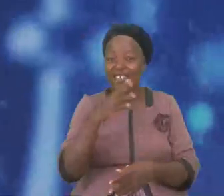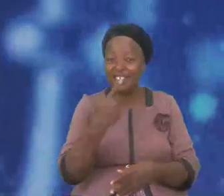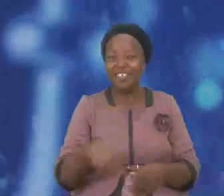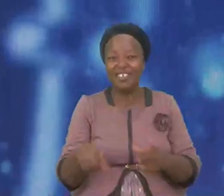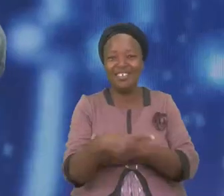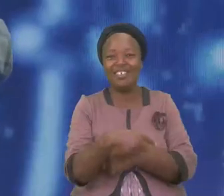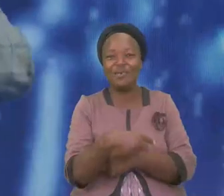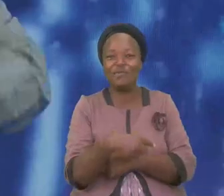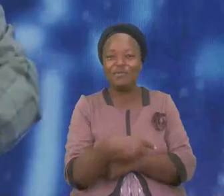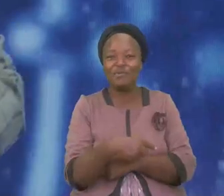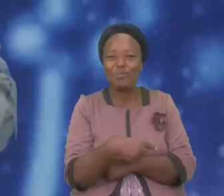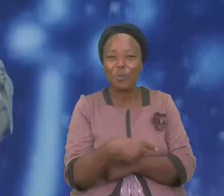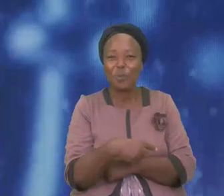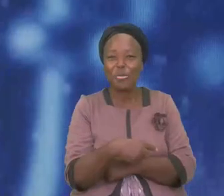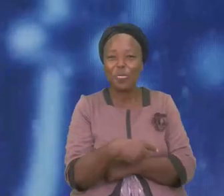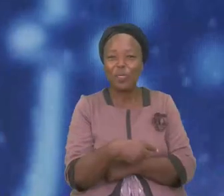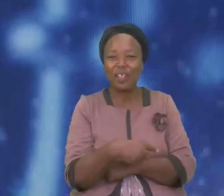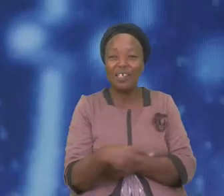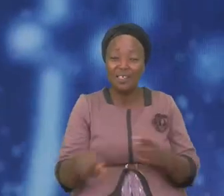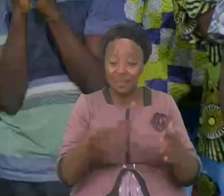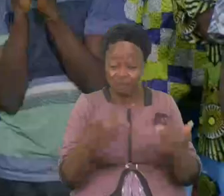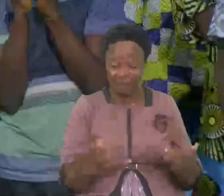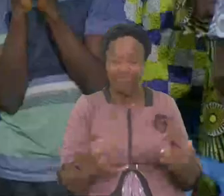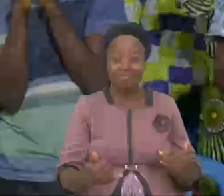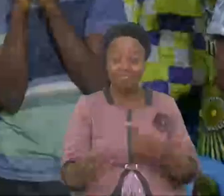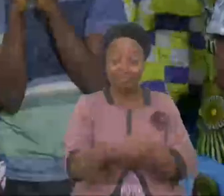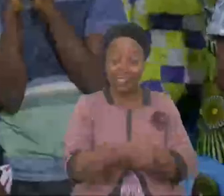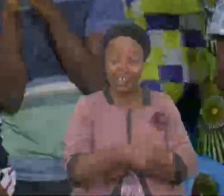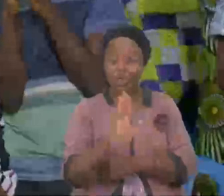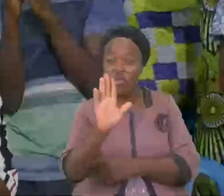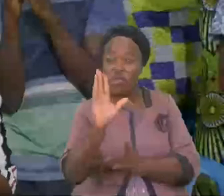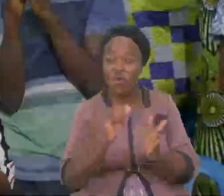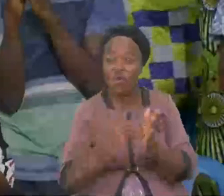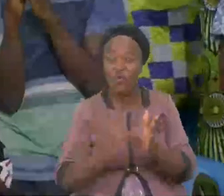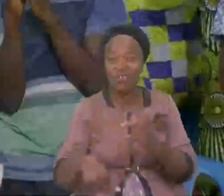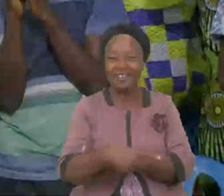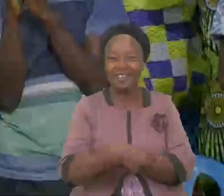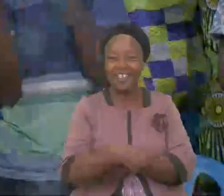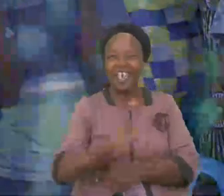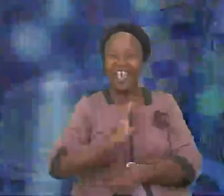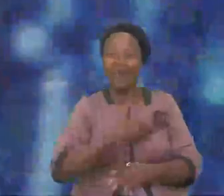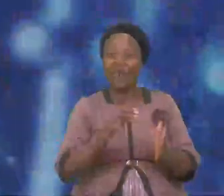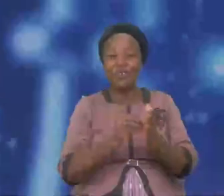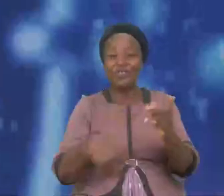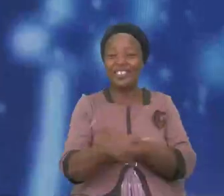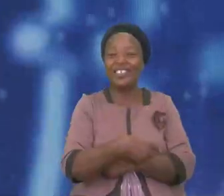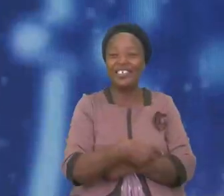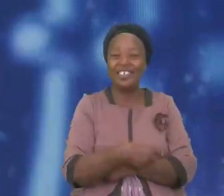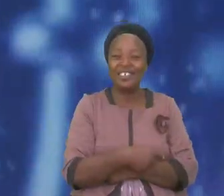Voici le jour, son jour, ton jour, notre